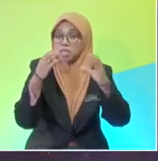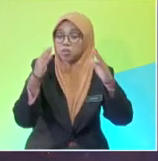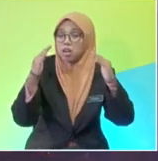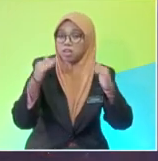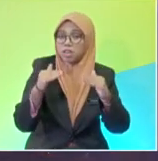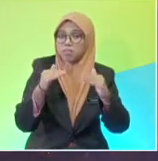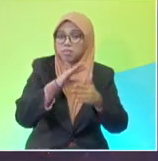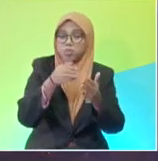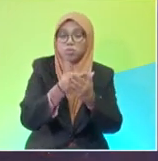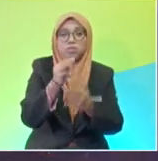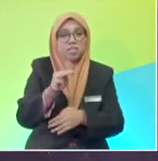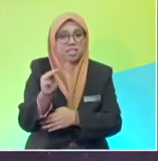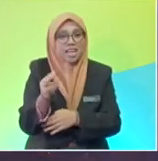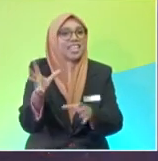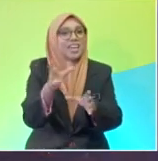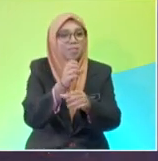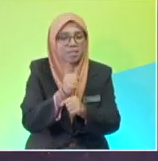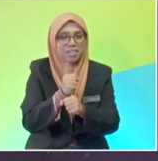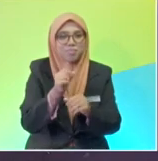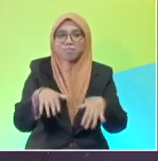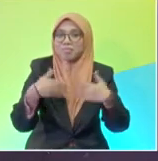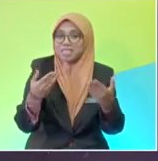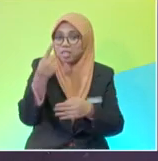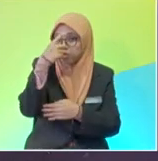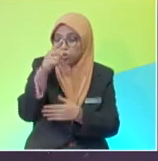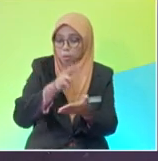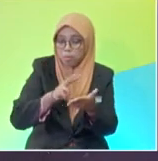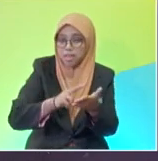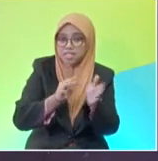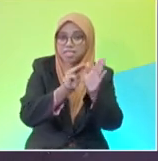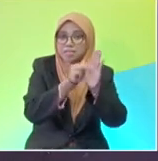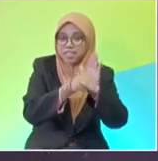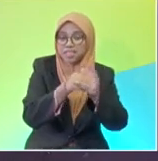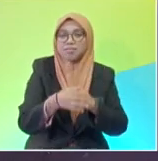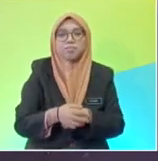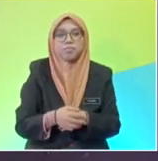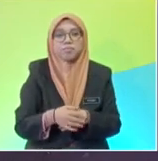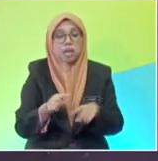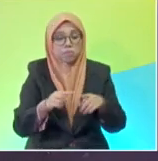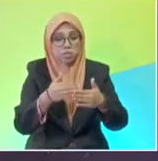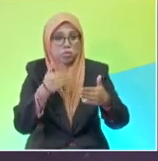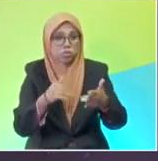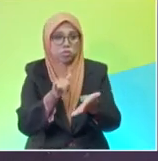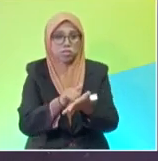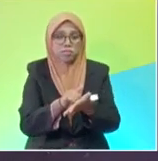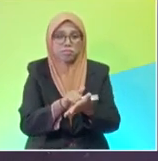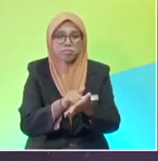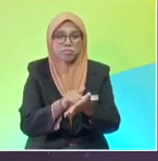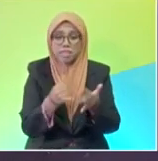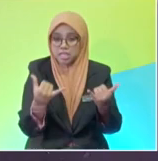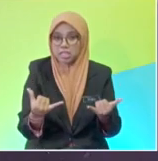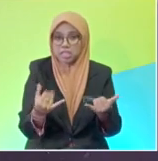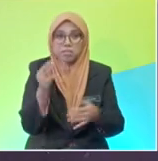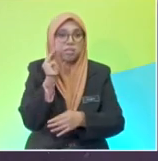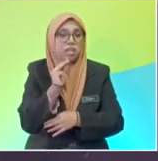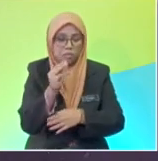murid-murid dekat rumah sana pun dapat macam mana untuk kita bacakan minit. Baik, cikgu. Tapi sebelum tu, Mira. Ya, cikgu. Okey, cikgu dah cuba. Cikgu nak suruh Mira pula